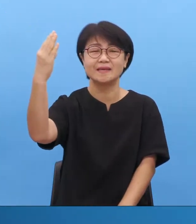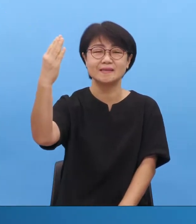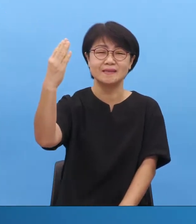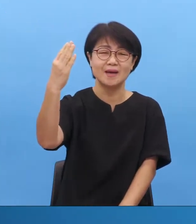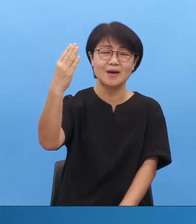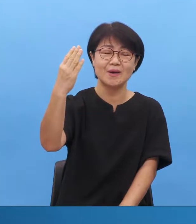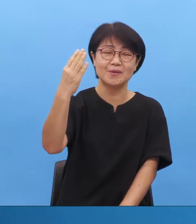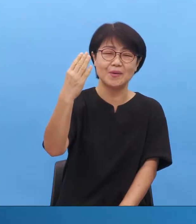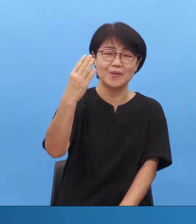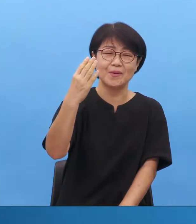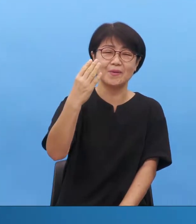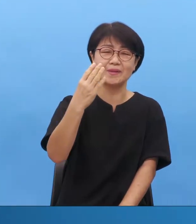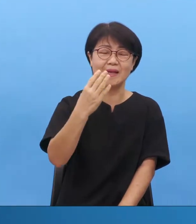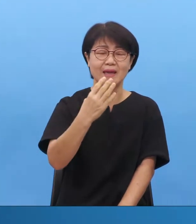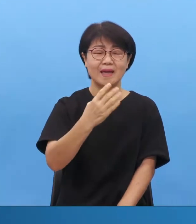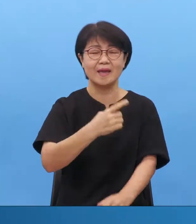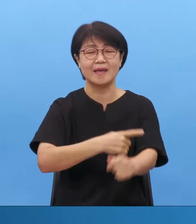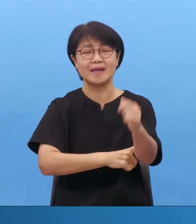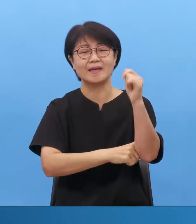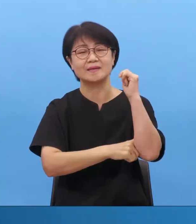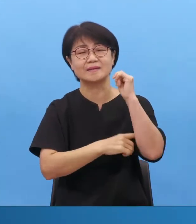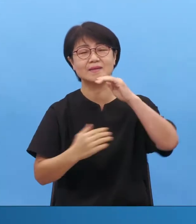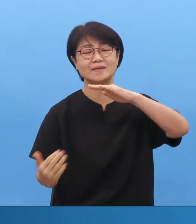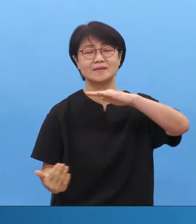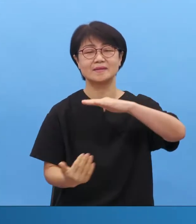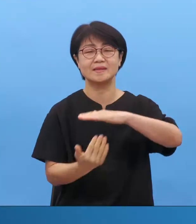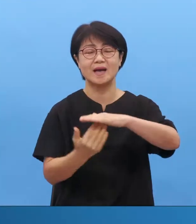찬란히 비춰오네.